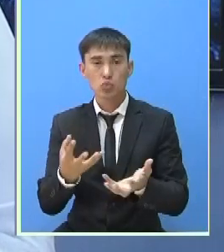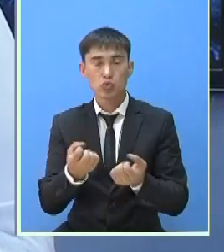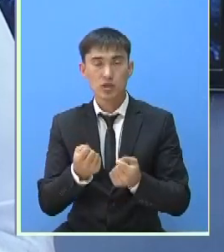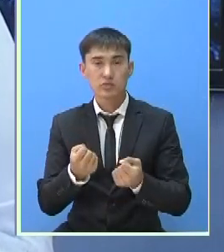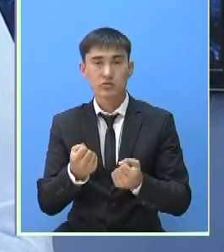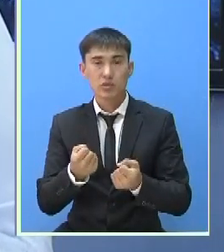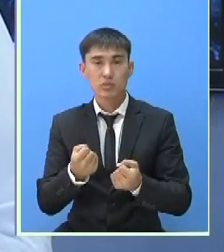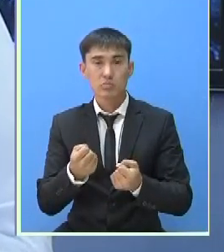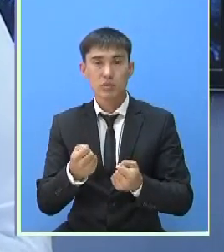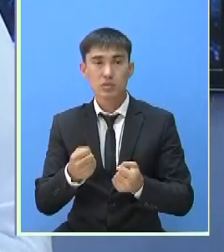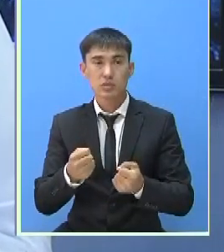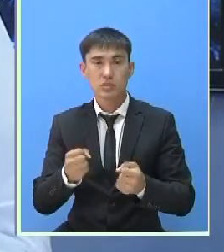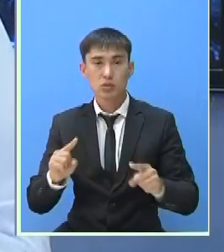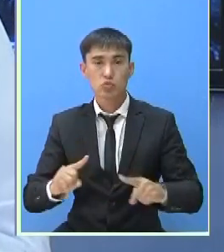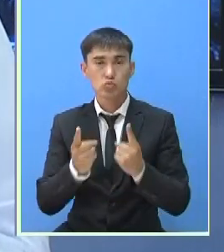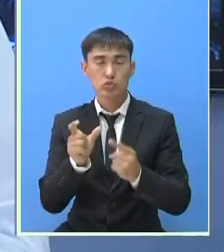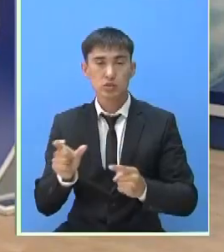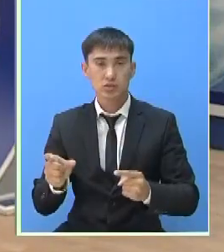удерживаемых сосужденных,